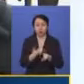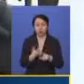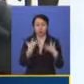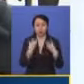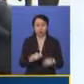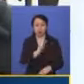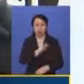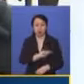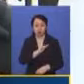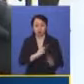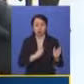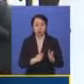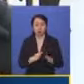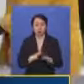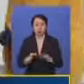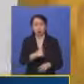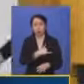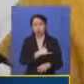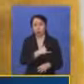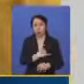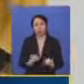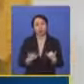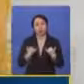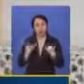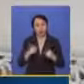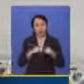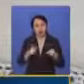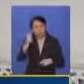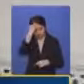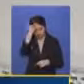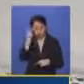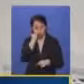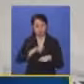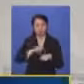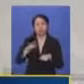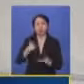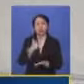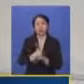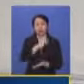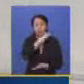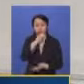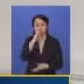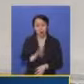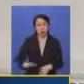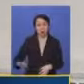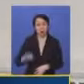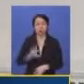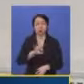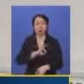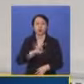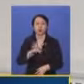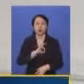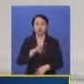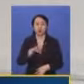день труд ряда работников сферы культуры отмечен почетными грамотами и благодарственными письмами акима Северо-Казахстанской области, нагрудным знаком